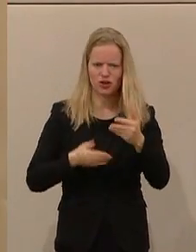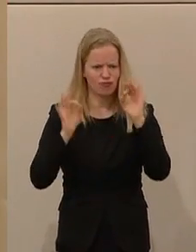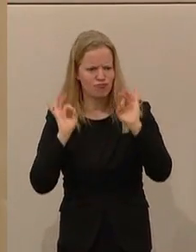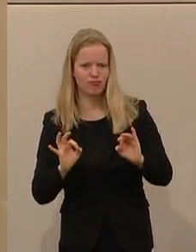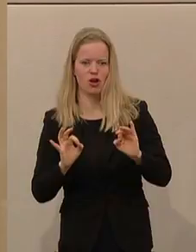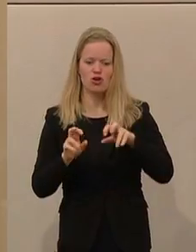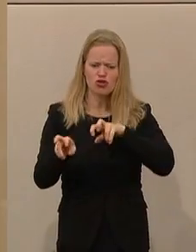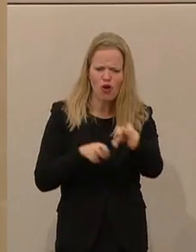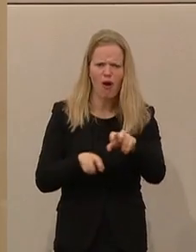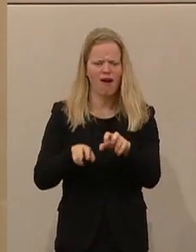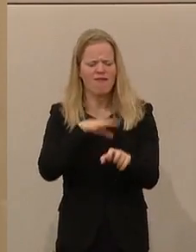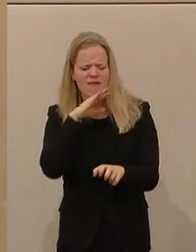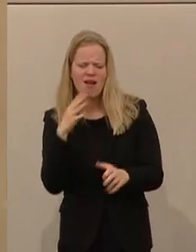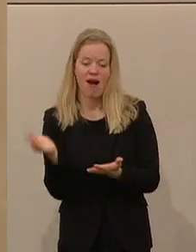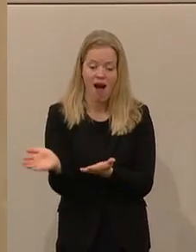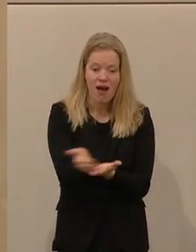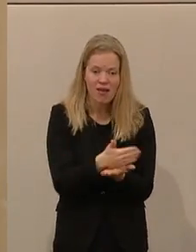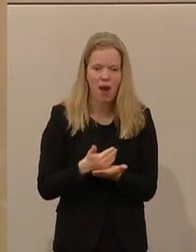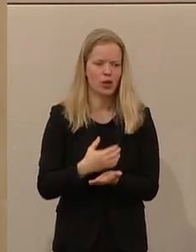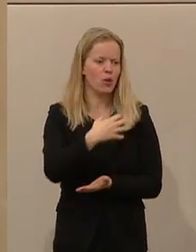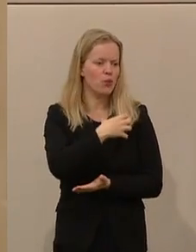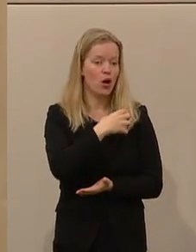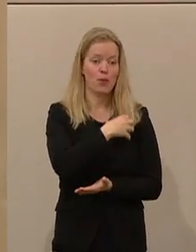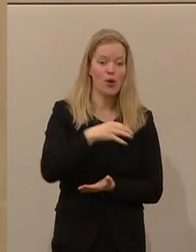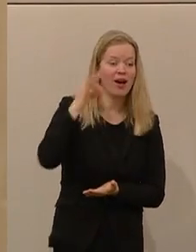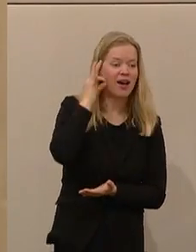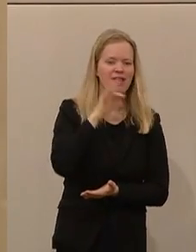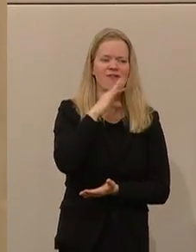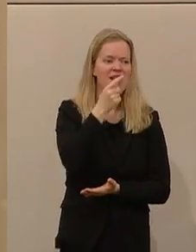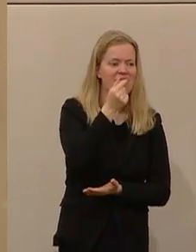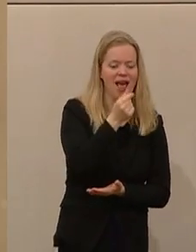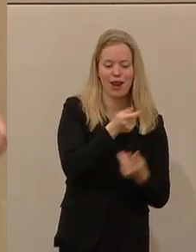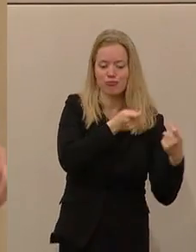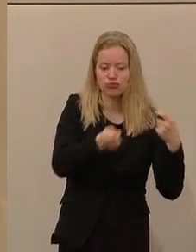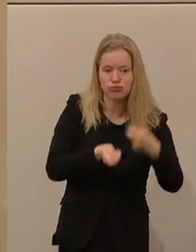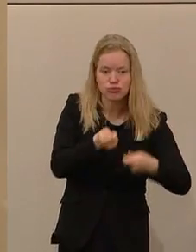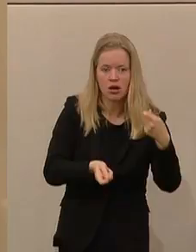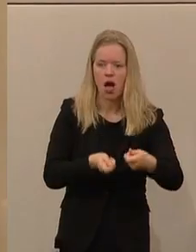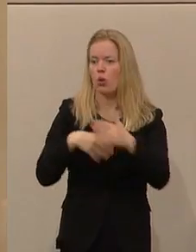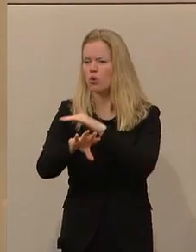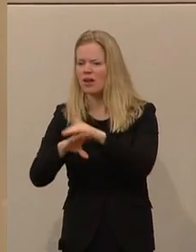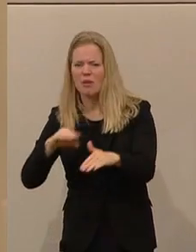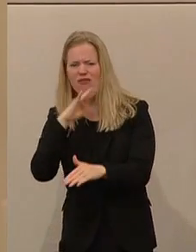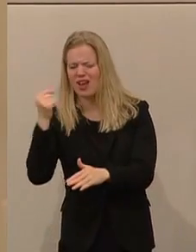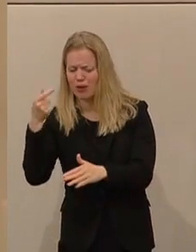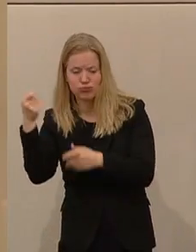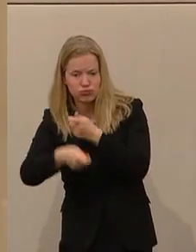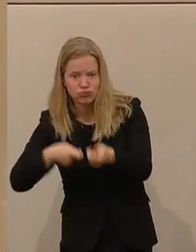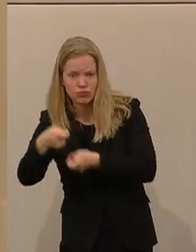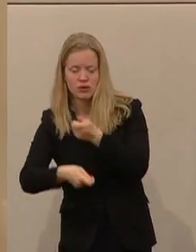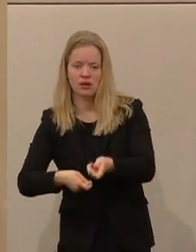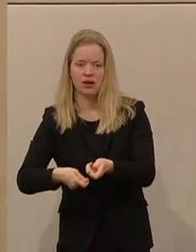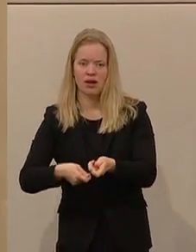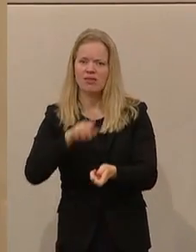sprudelnde Steuereinnahmen von den Bürgerinnen und Bürgern wird sehr viel Geld geholt derzeit von den Unternehmen, auch sehr viel Geld,